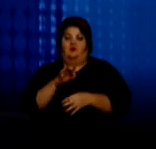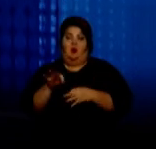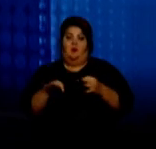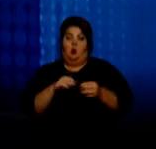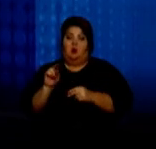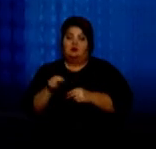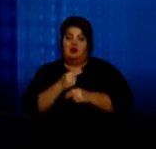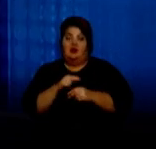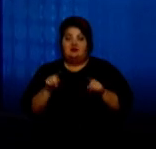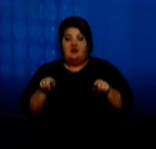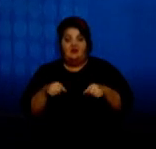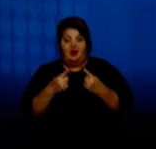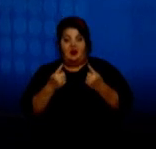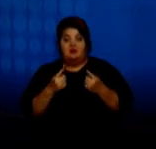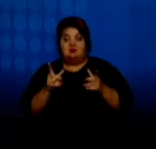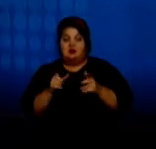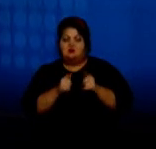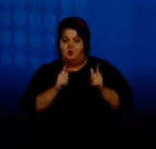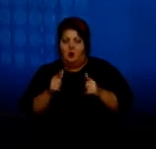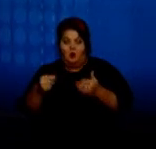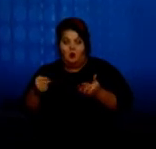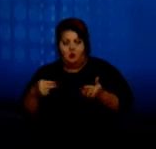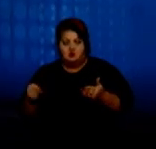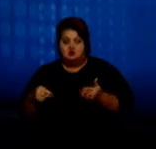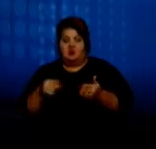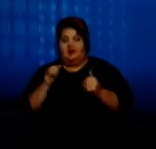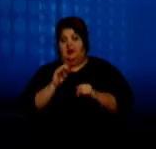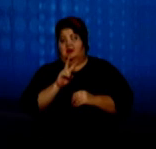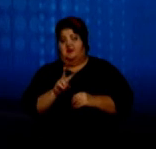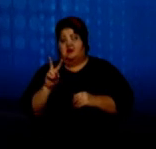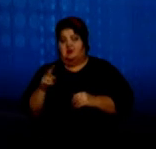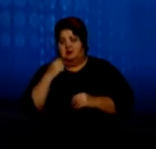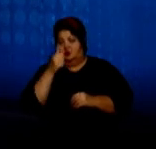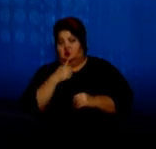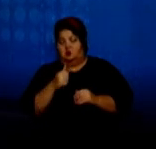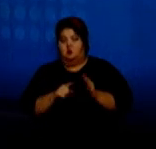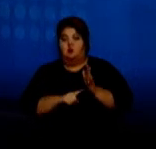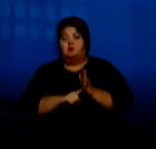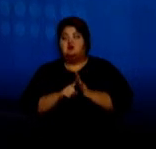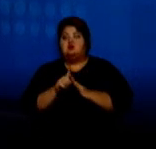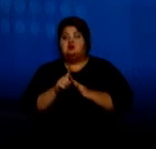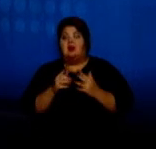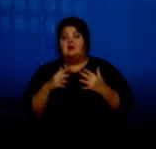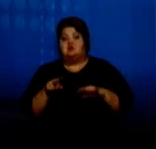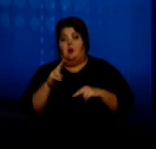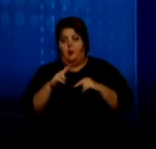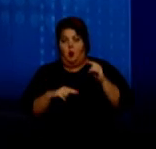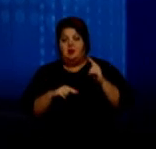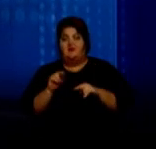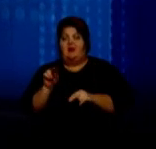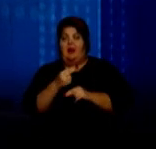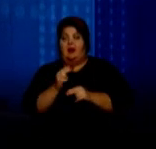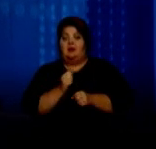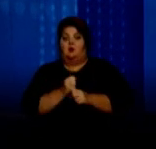реставрації з погодженнями, з усіма цими моментами, і на 22-й рік виходити вже безпосередньо на будівельні роботи на